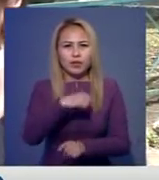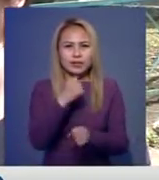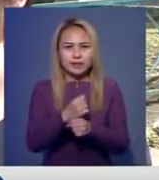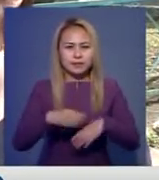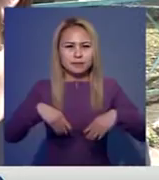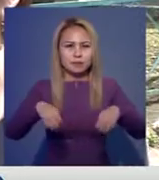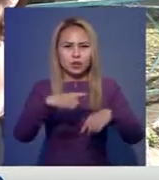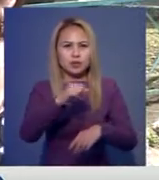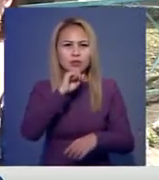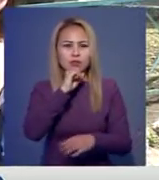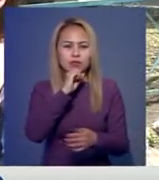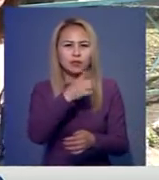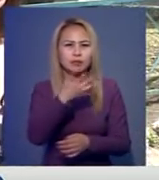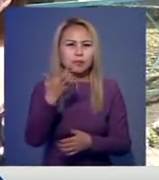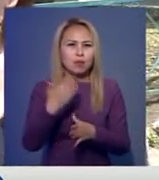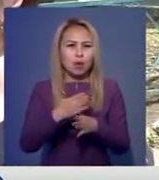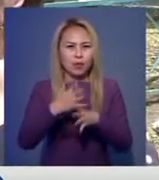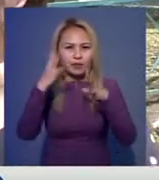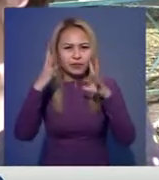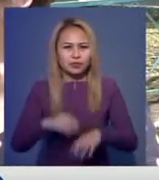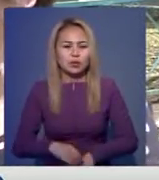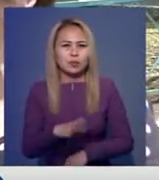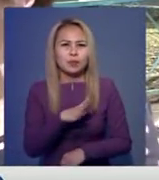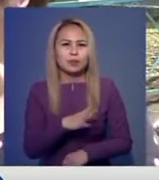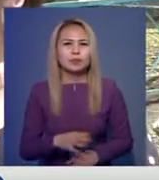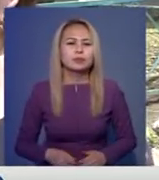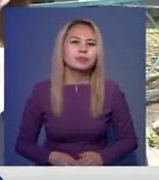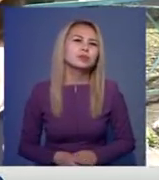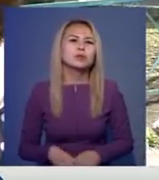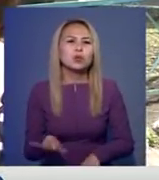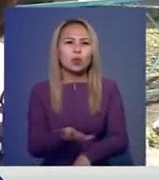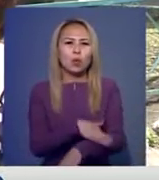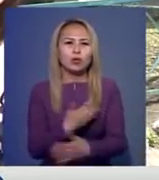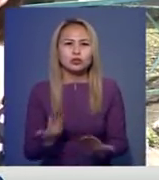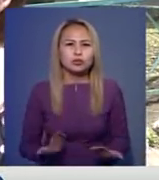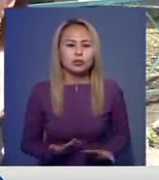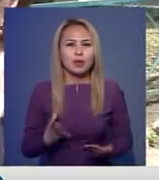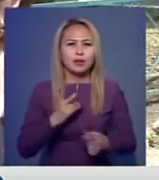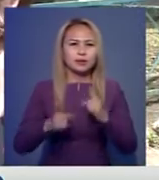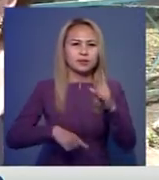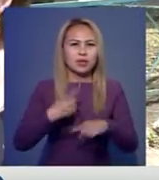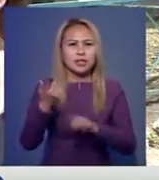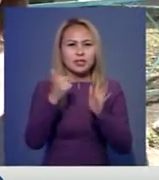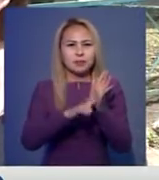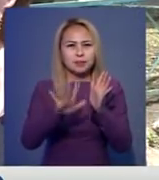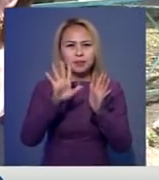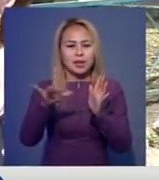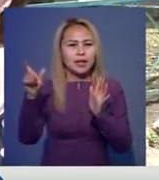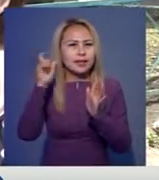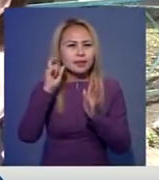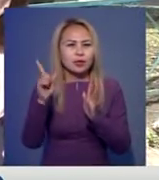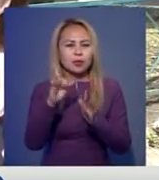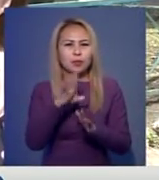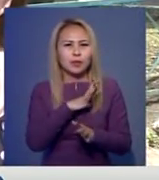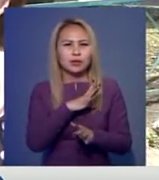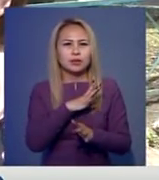осы дедушка соның арқасында. Бұл кісі кетілетін төкі көп жасасын, ендігі жылы 75 жылдыққа осындай